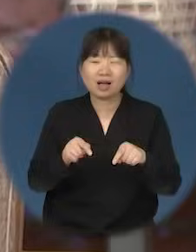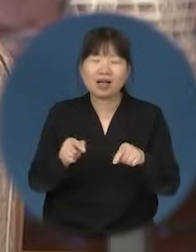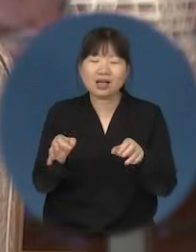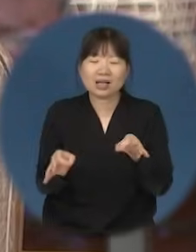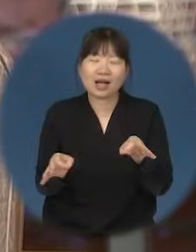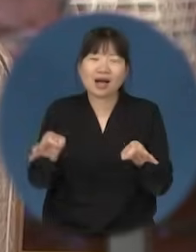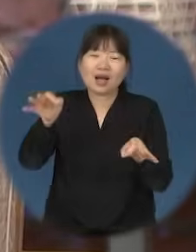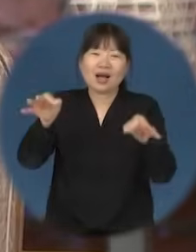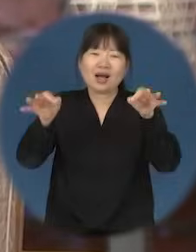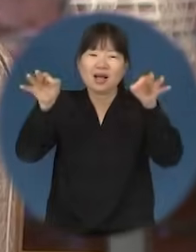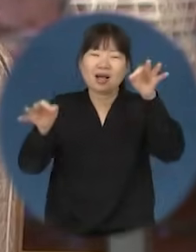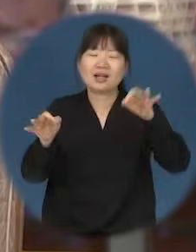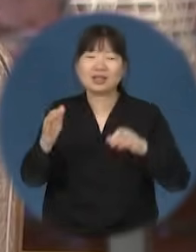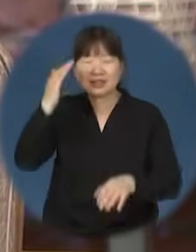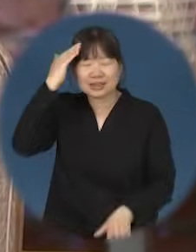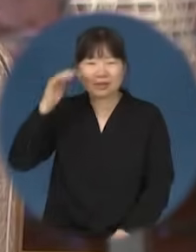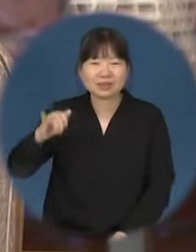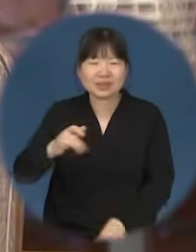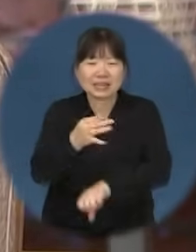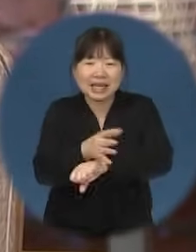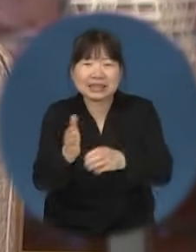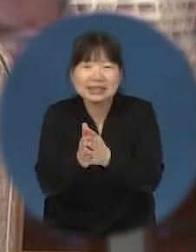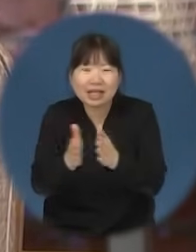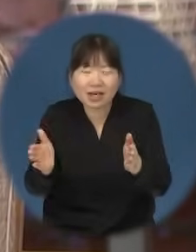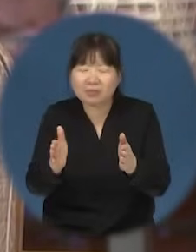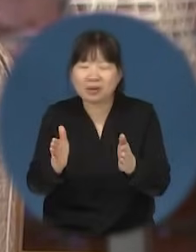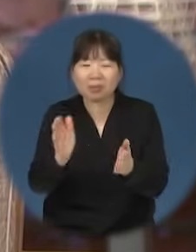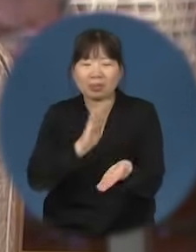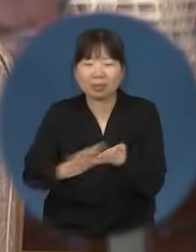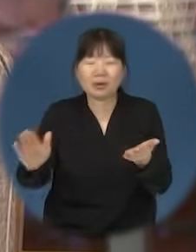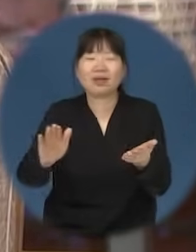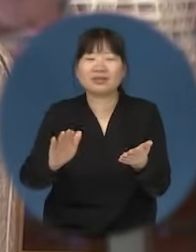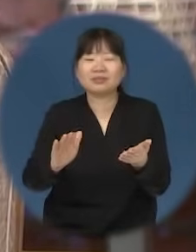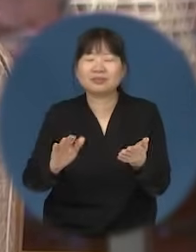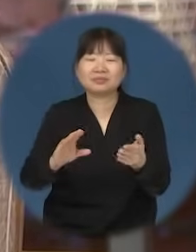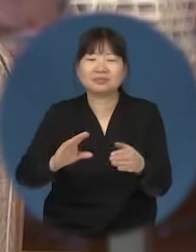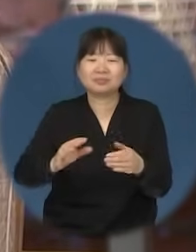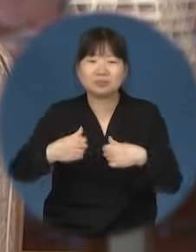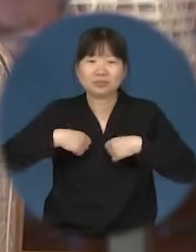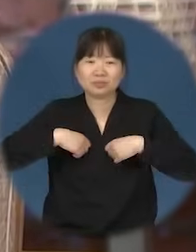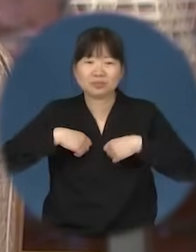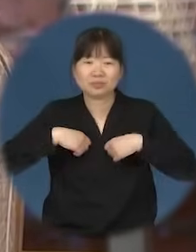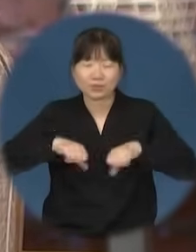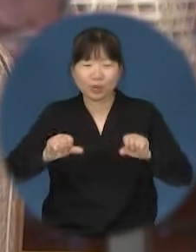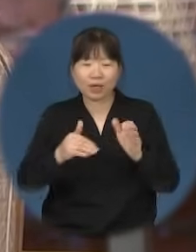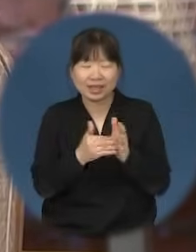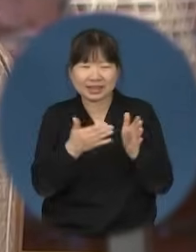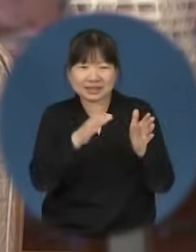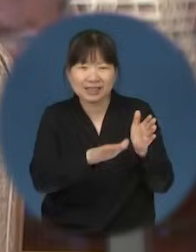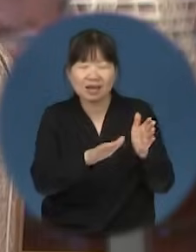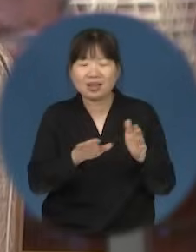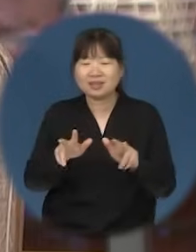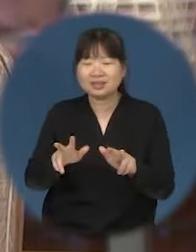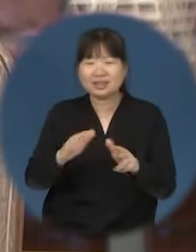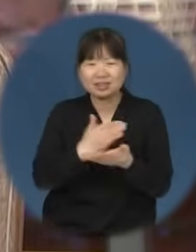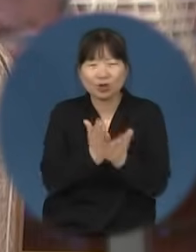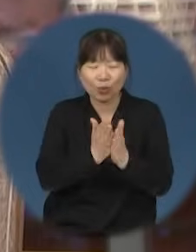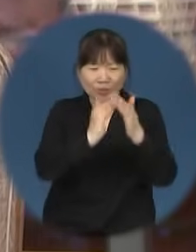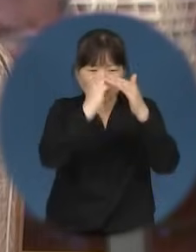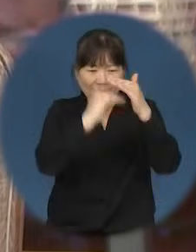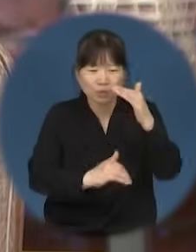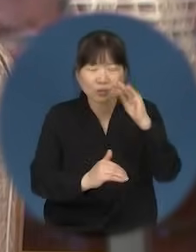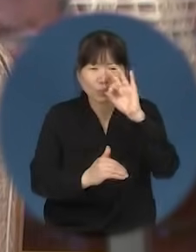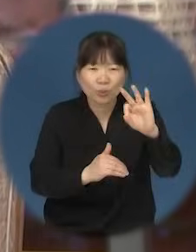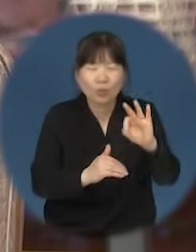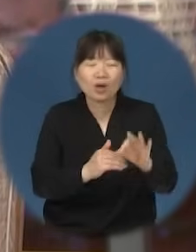다음에 개미들이 사기 시작하면 이제 다 털고 나가잖아요. 예. 이제 그런 것들이 아직 법이 없다 보니까 처벌이 안 되는